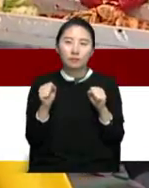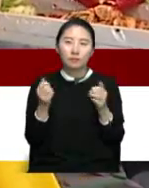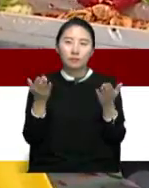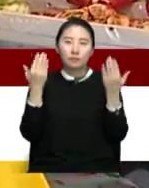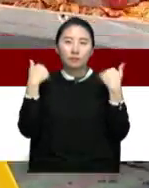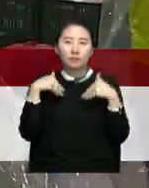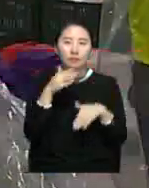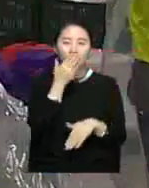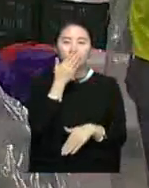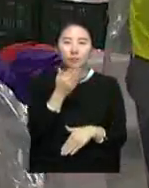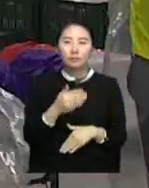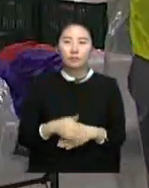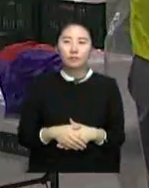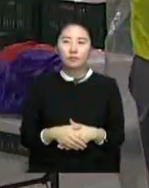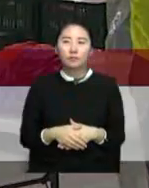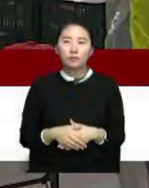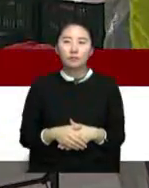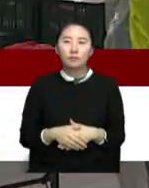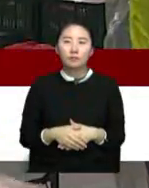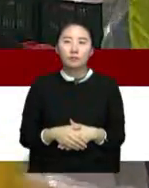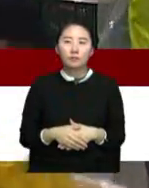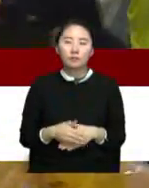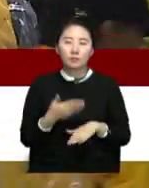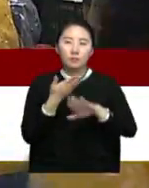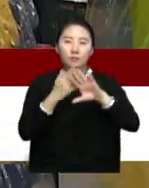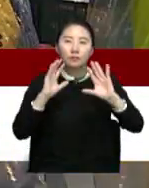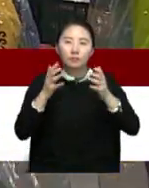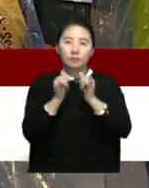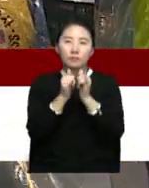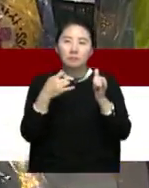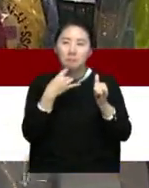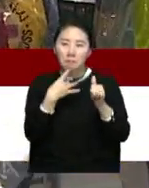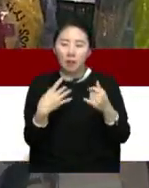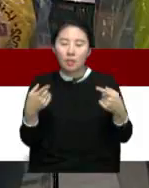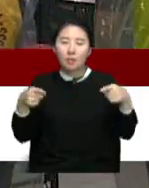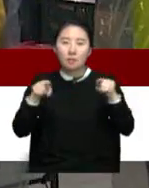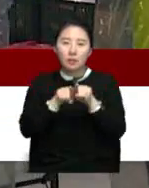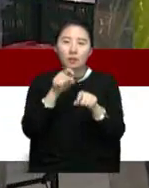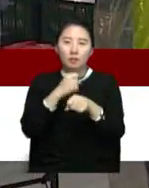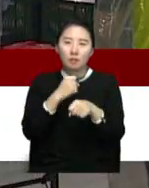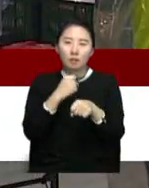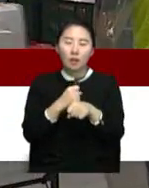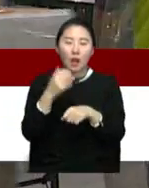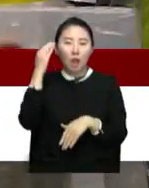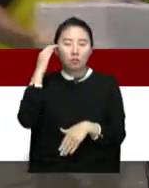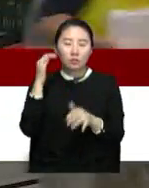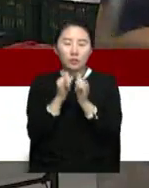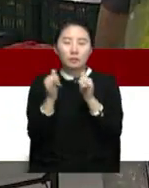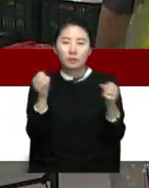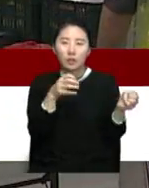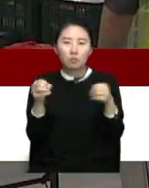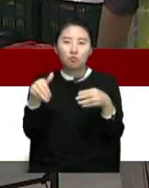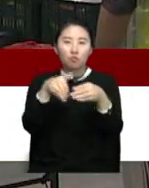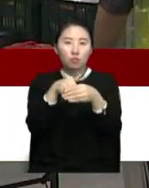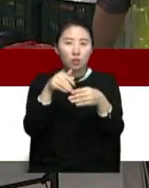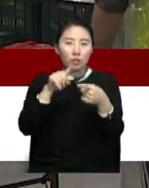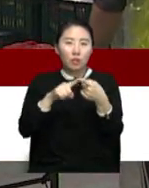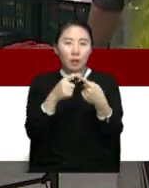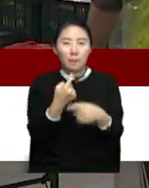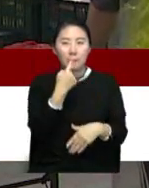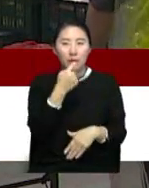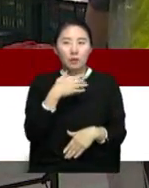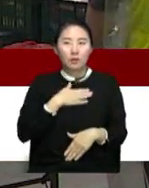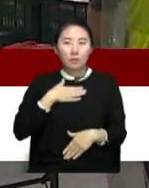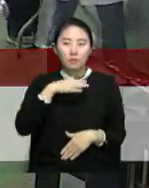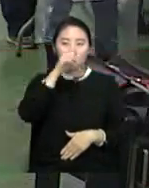않나 생각합니다. 작년에 했을 때는 외국인만이랑 했어요. 이제 한국사람이랑 조금 더 대화할 수 있고 또 군대의 문화에 대해 조금 배울 수 있는